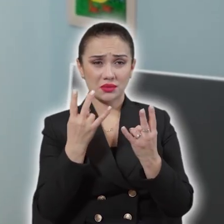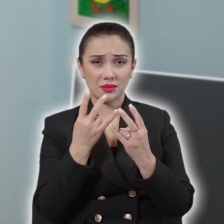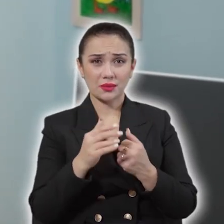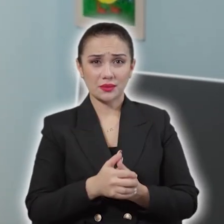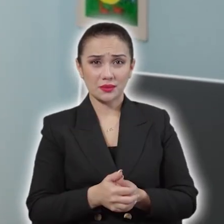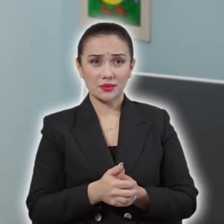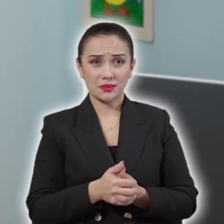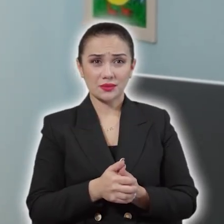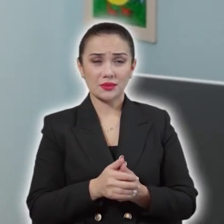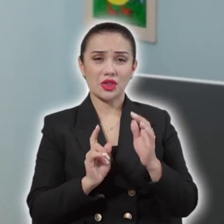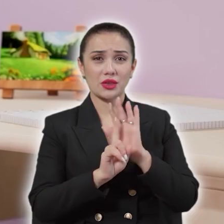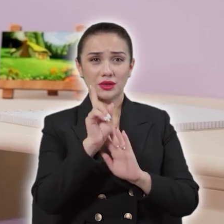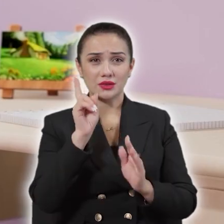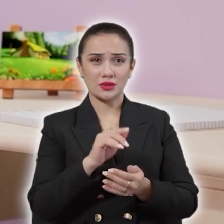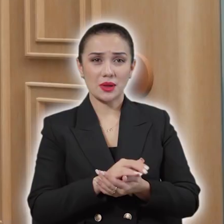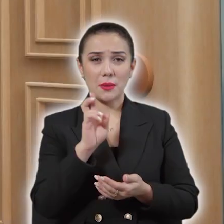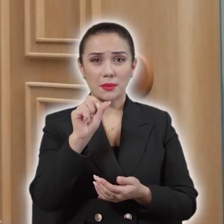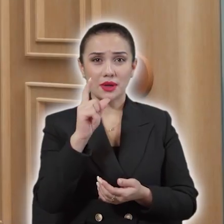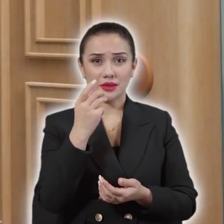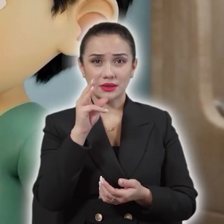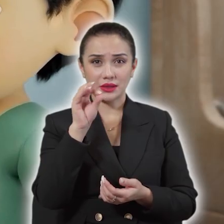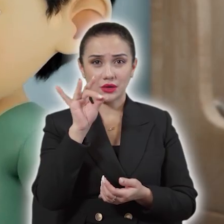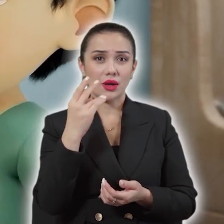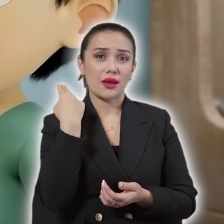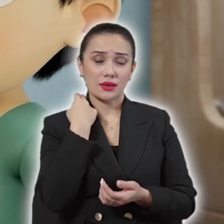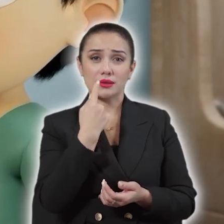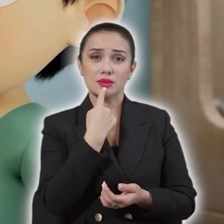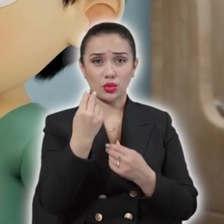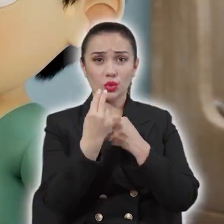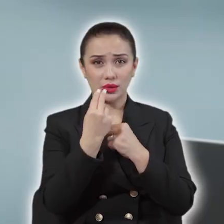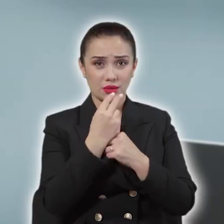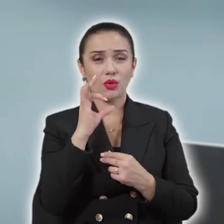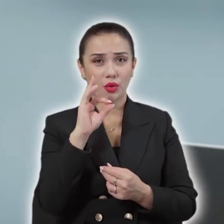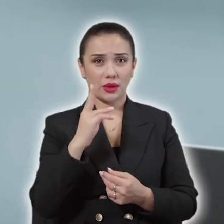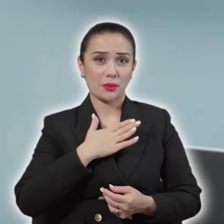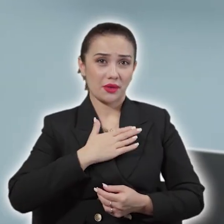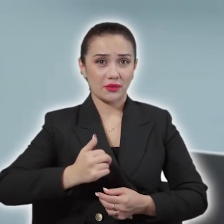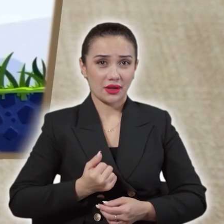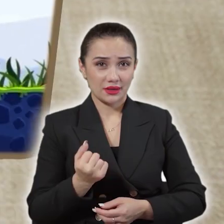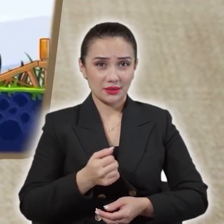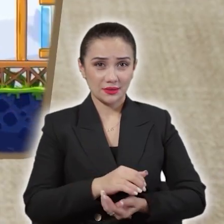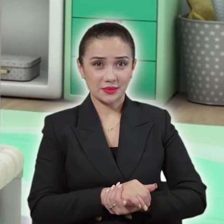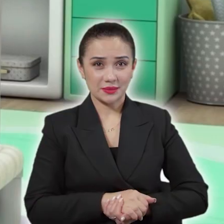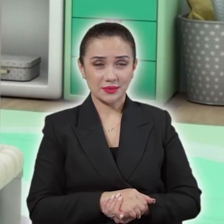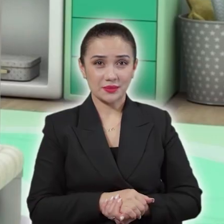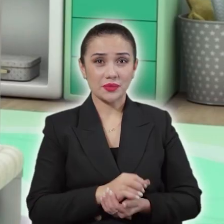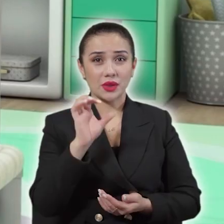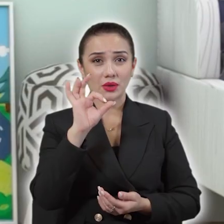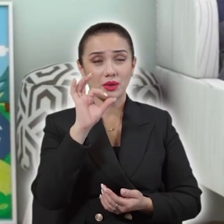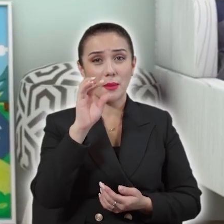La la la la la la la la la la la la la la la la la la la la la la la la la la la